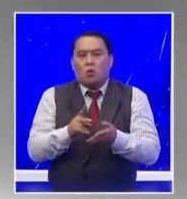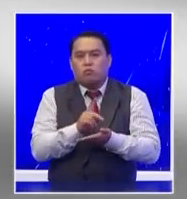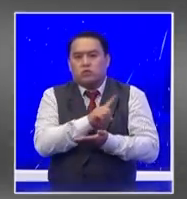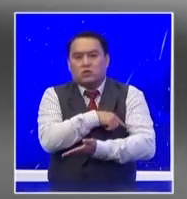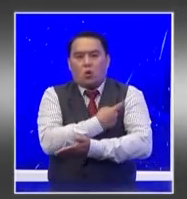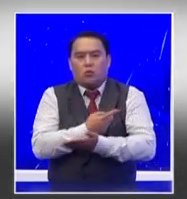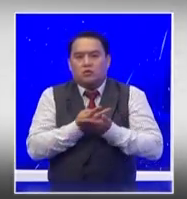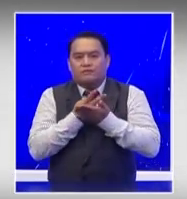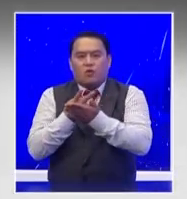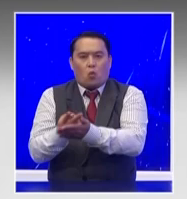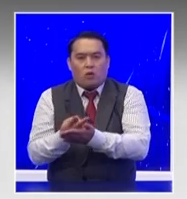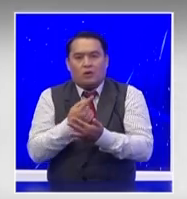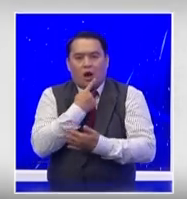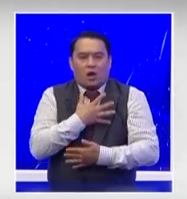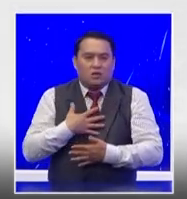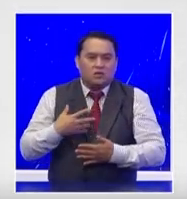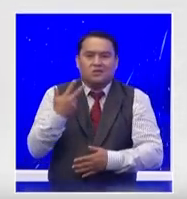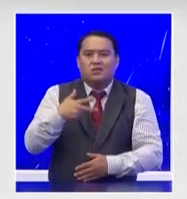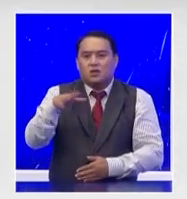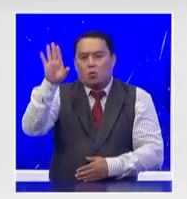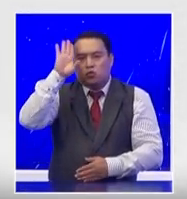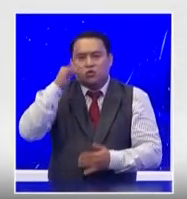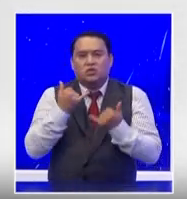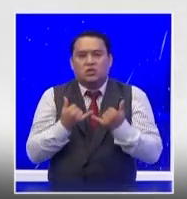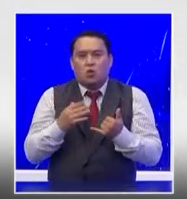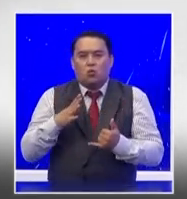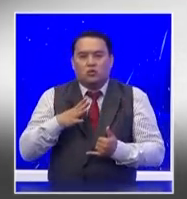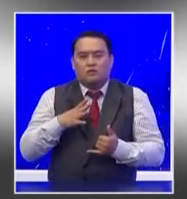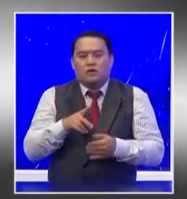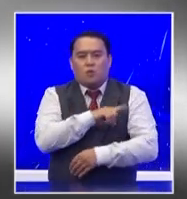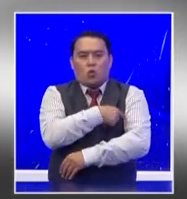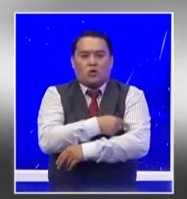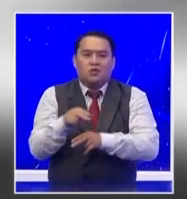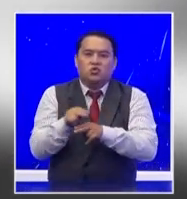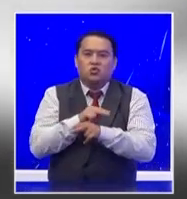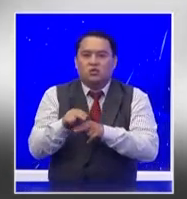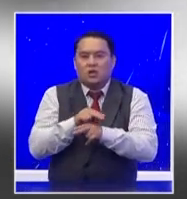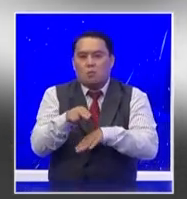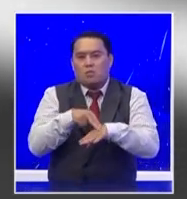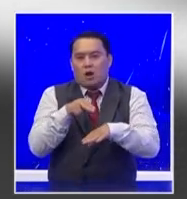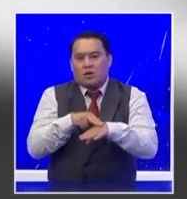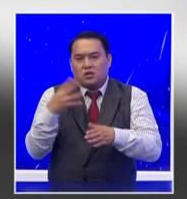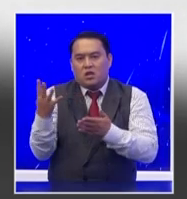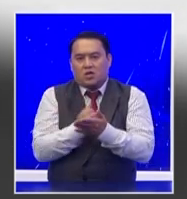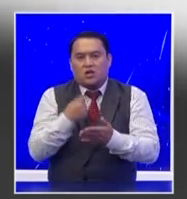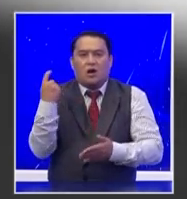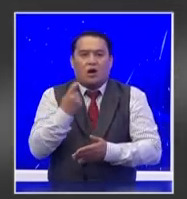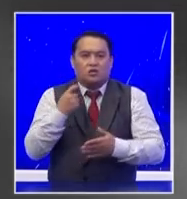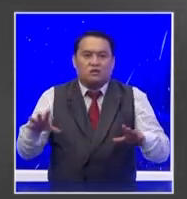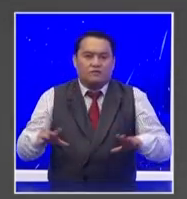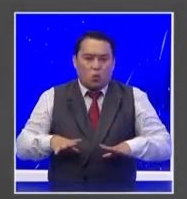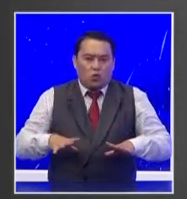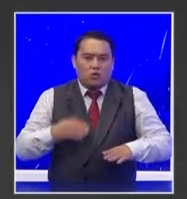больницу, экибастуза с различными травмами. 30-летний мужчина сейчас находится на амбулаторном лечении. Стражи порядка нашли владельца